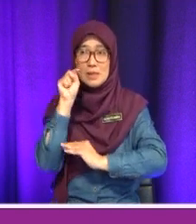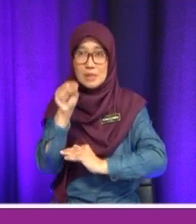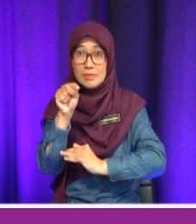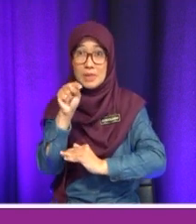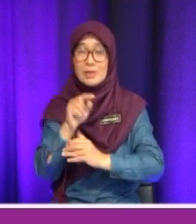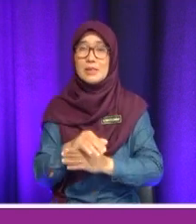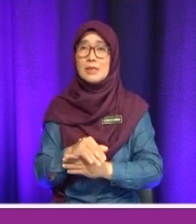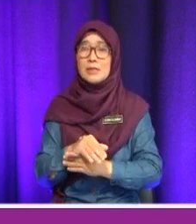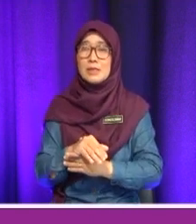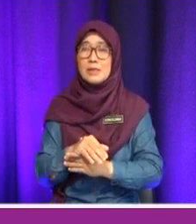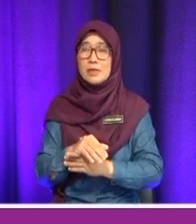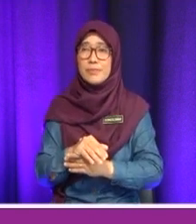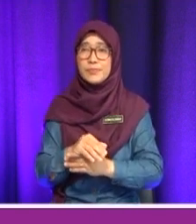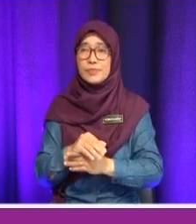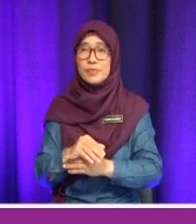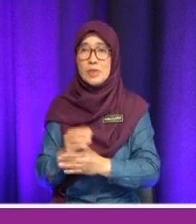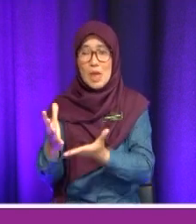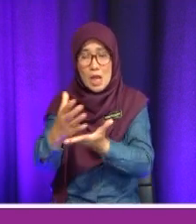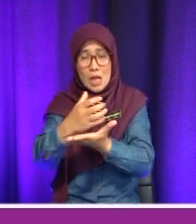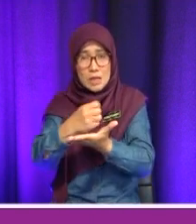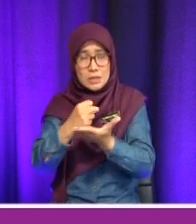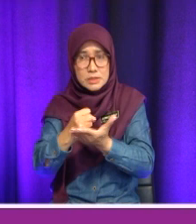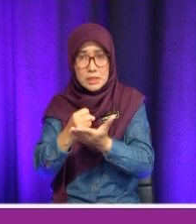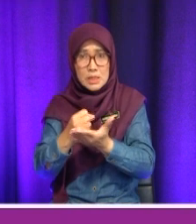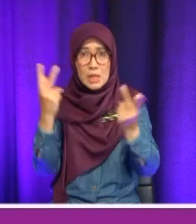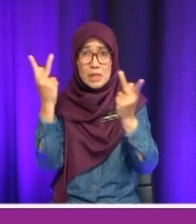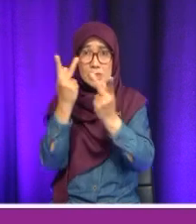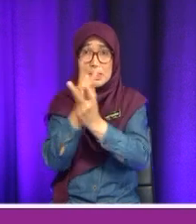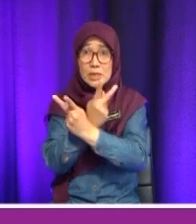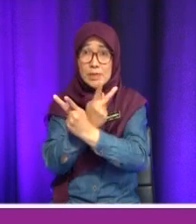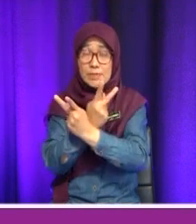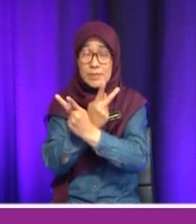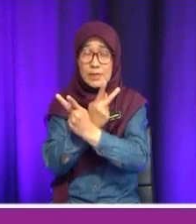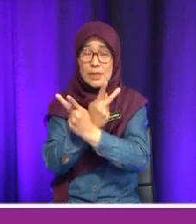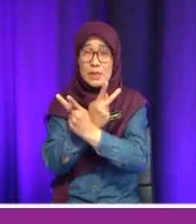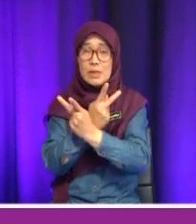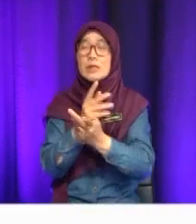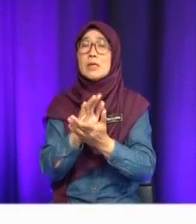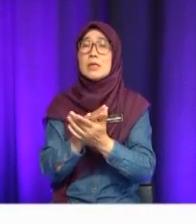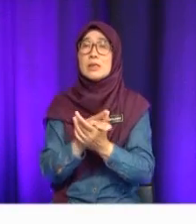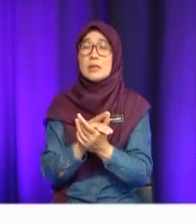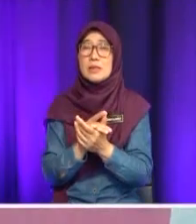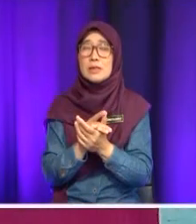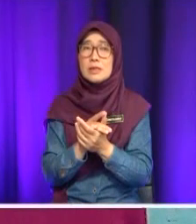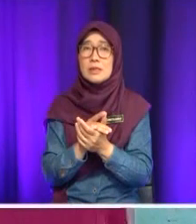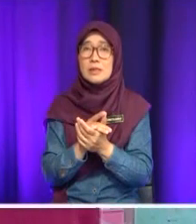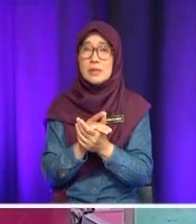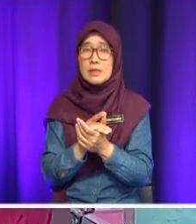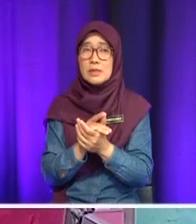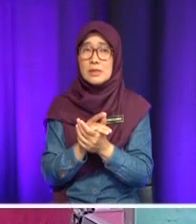hasil dalam sama atau lebih kecil dari n Oke jadi